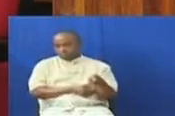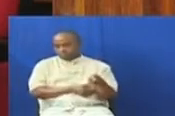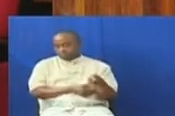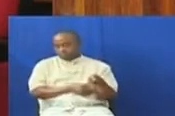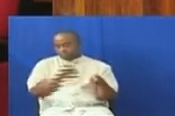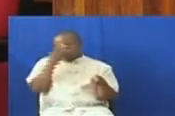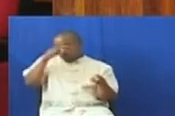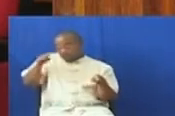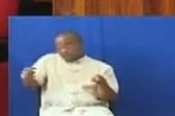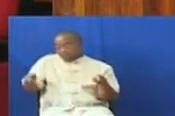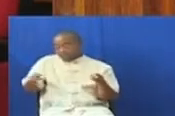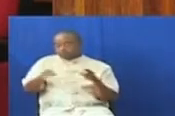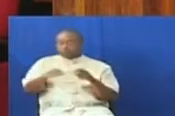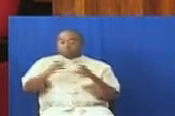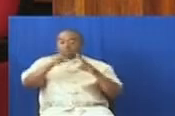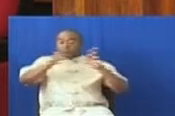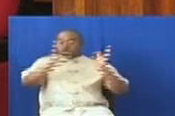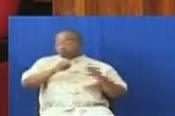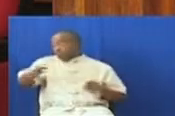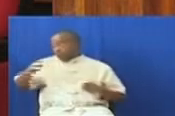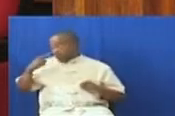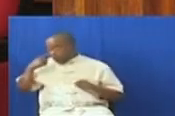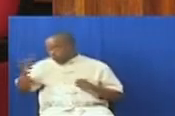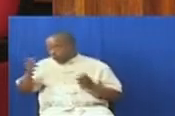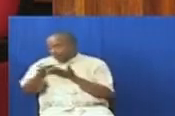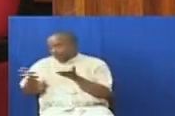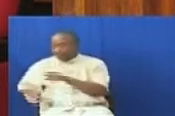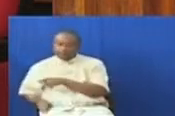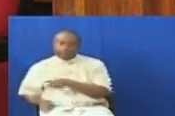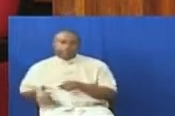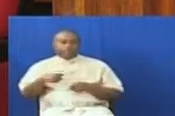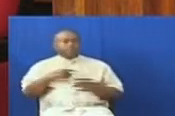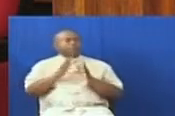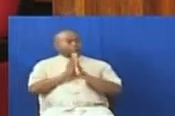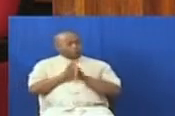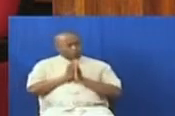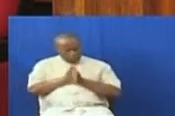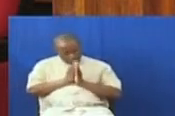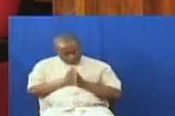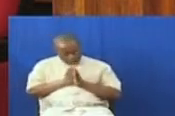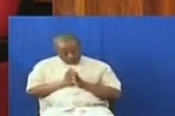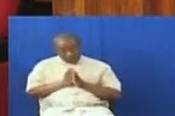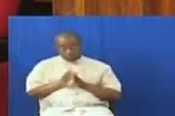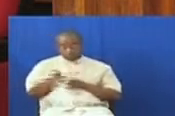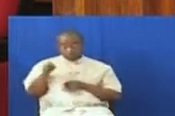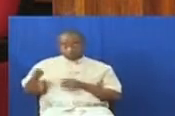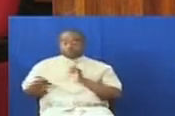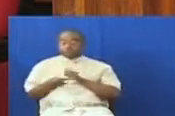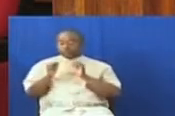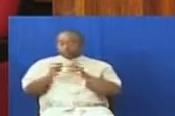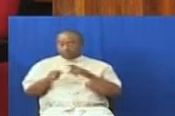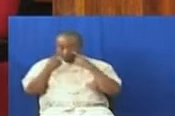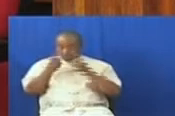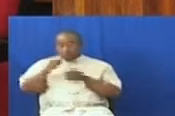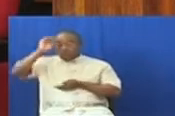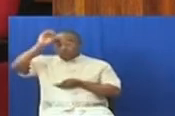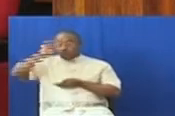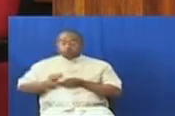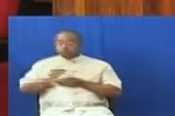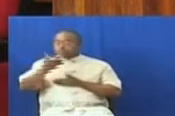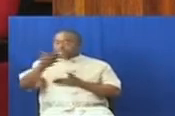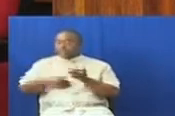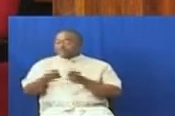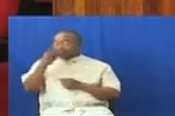document zimechukuliwa na wenzetu wa TAKUKURU. Kwa hiyo naomba sana ili jambo liangalie ili kupunguza hati chafu